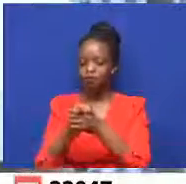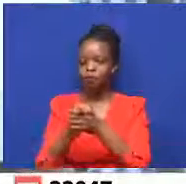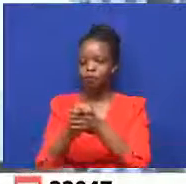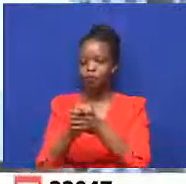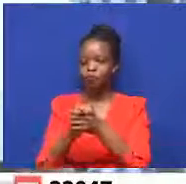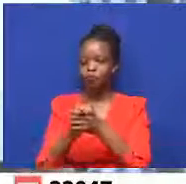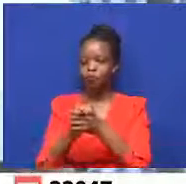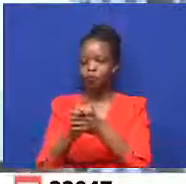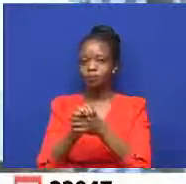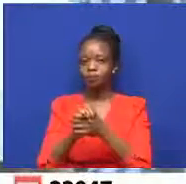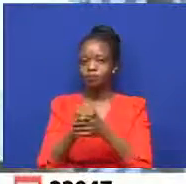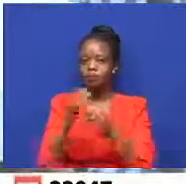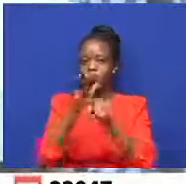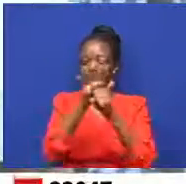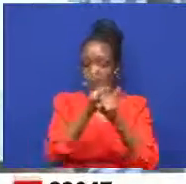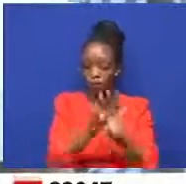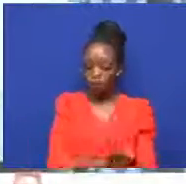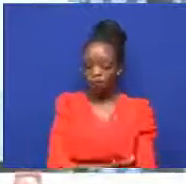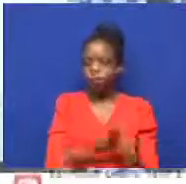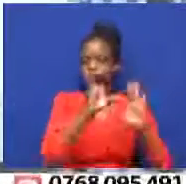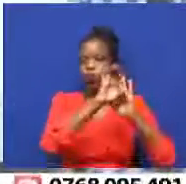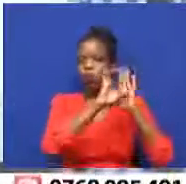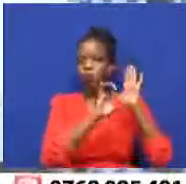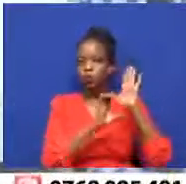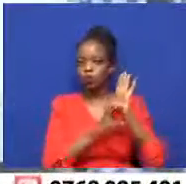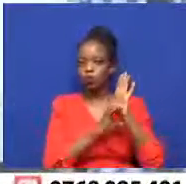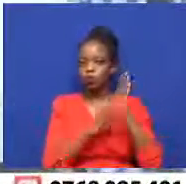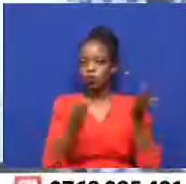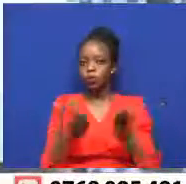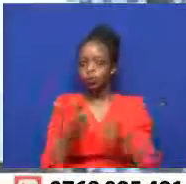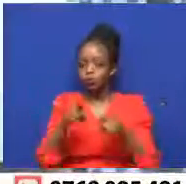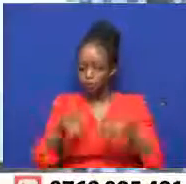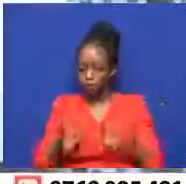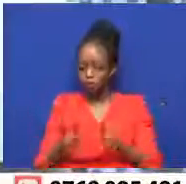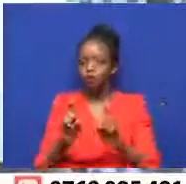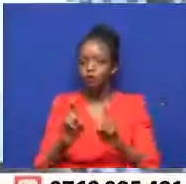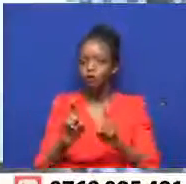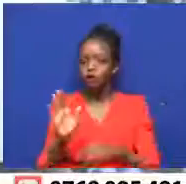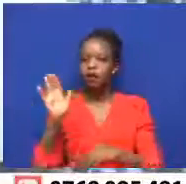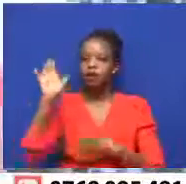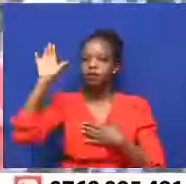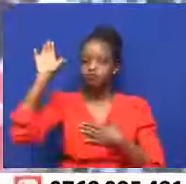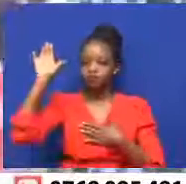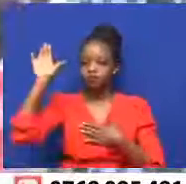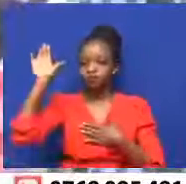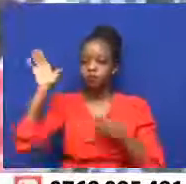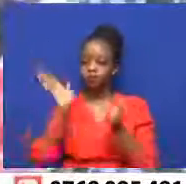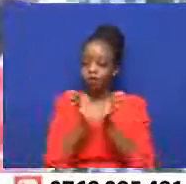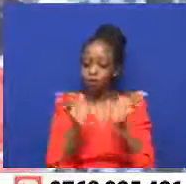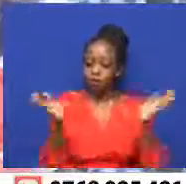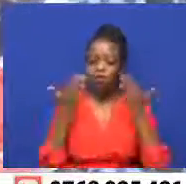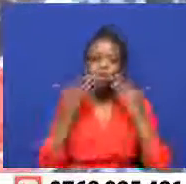ime undermine constitution yenye wewe mwenyewe ulibeba katika Kasarani ukaapa kwamba